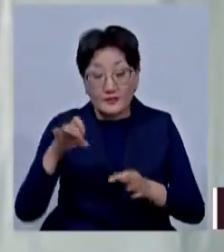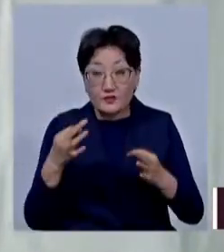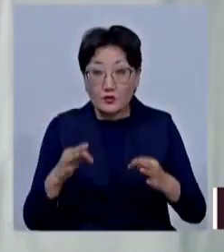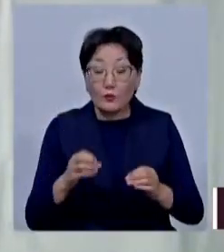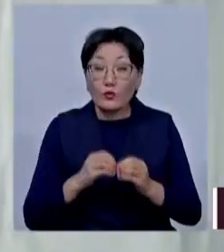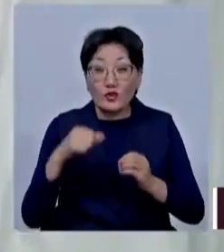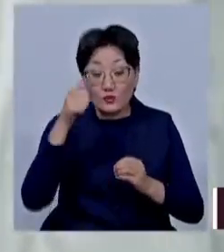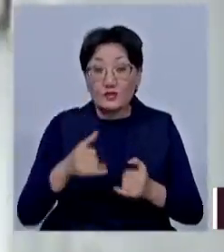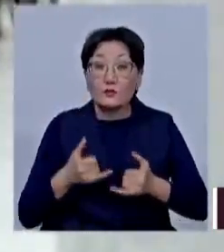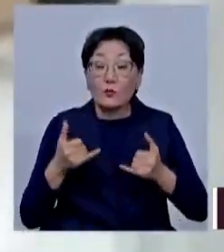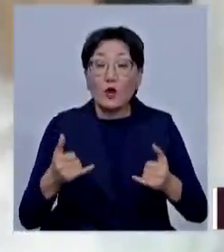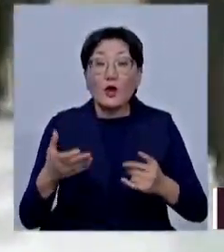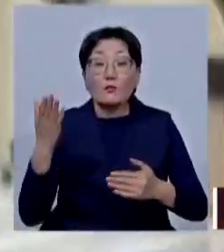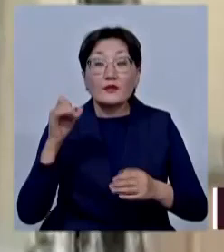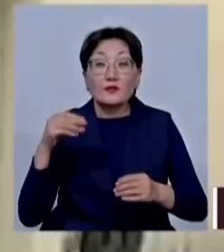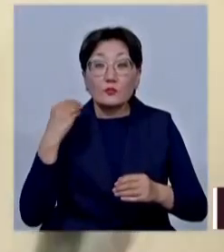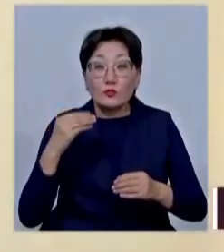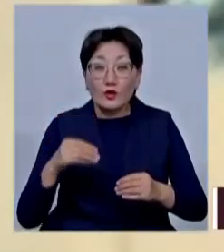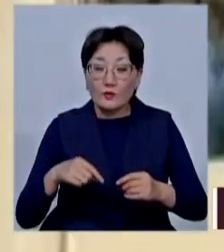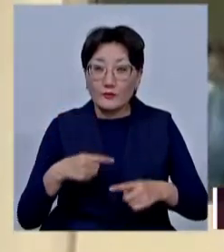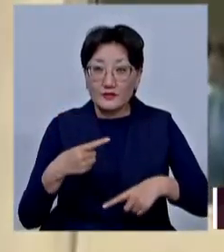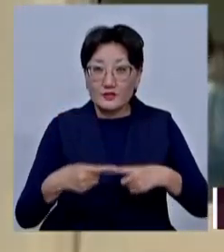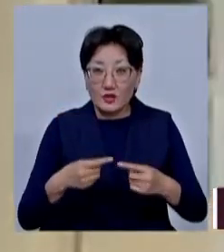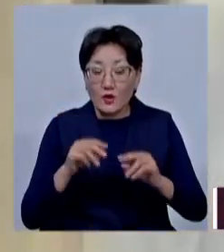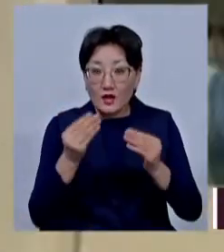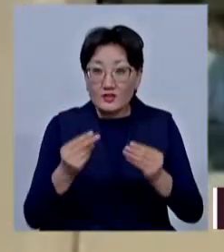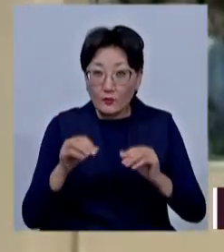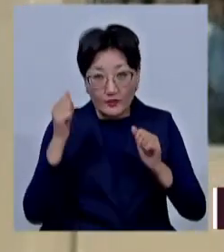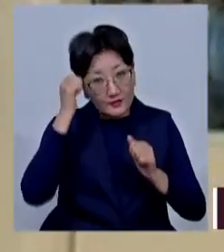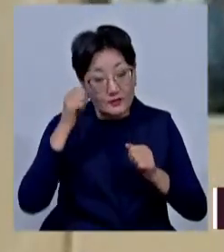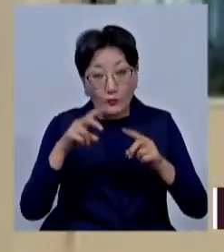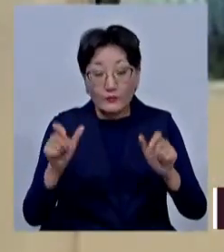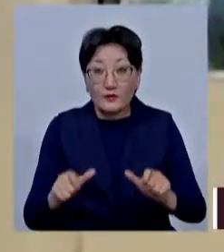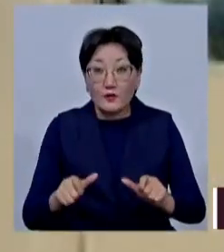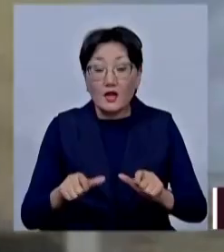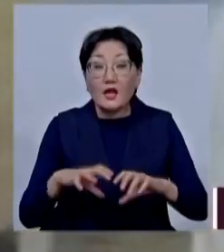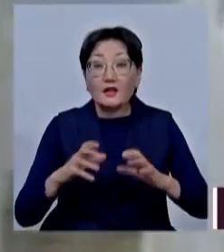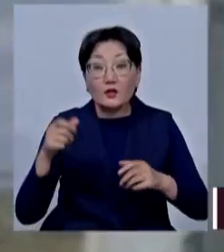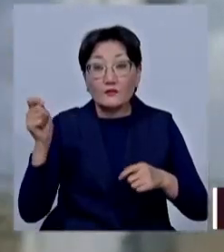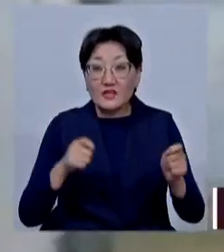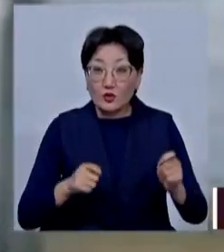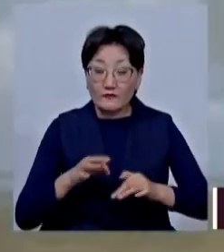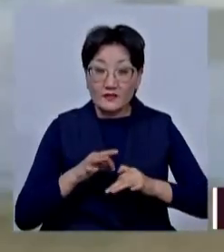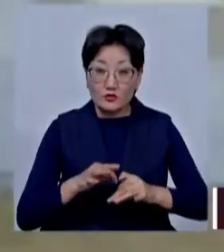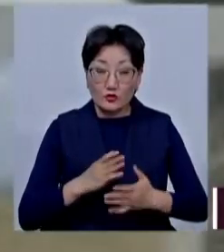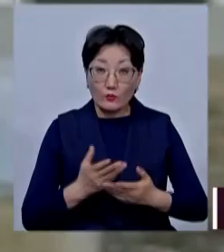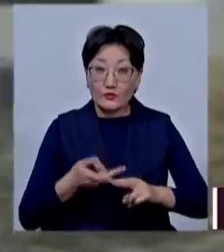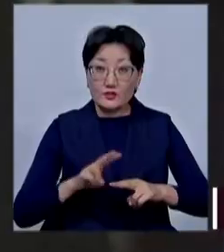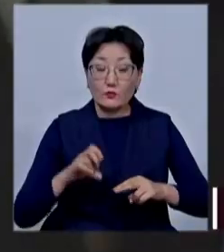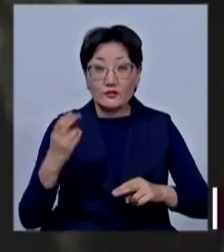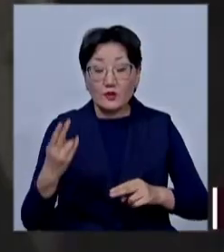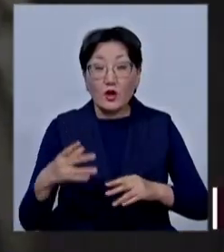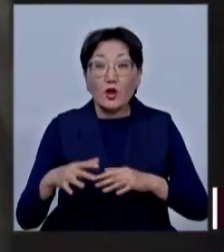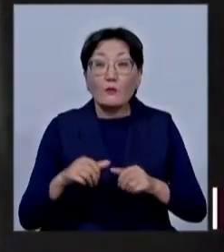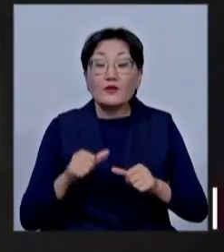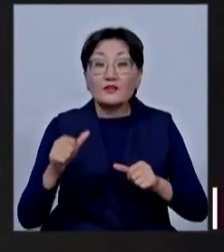10 жылдығына арналған байырғы түркі өркениеті жазба ескерткіштер тақырыбы бойынша халықаралық ғылыми теориялық конференция өтті. Бұл ұлттың